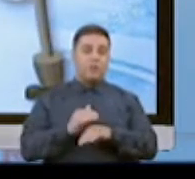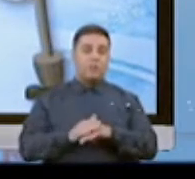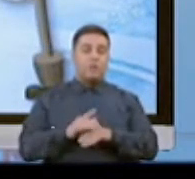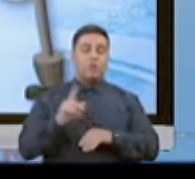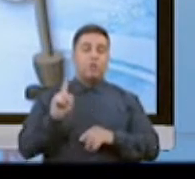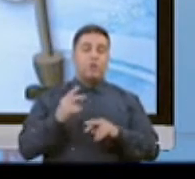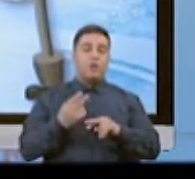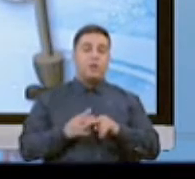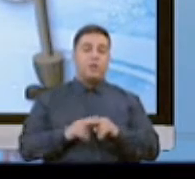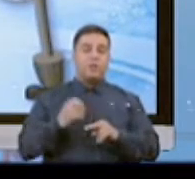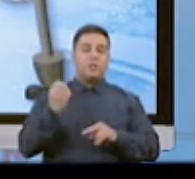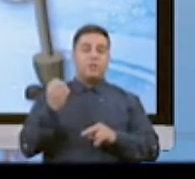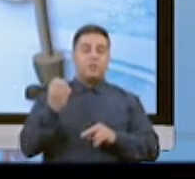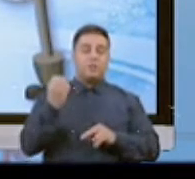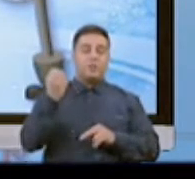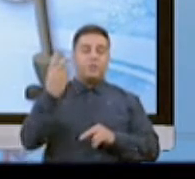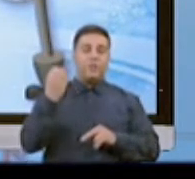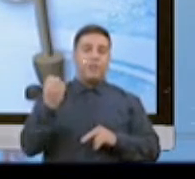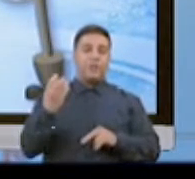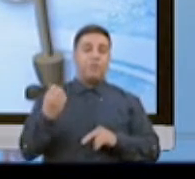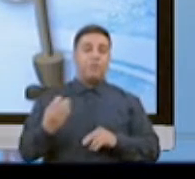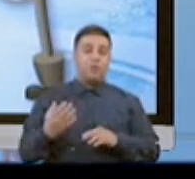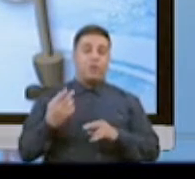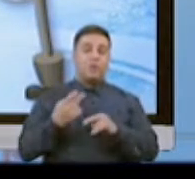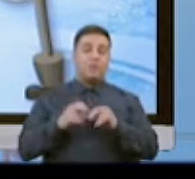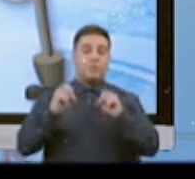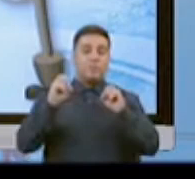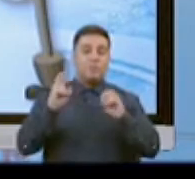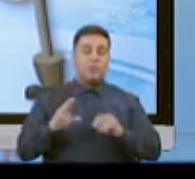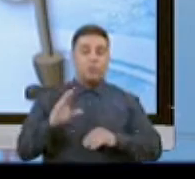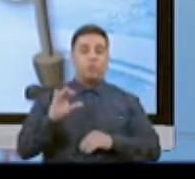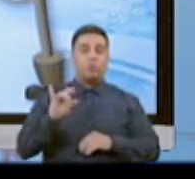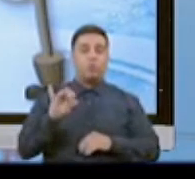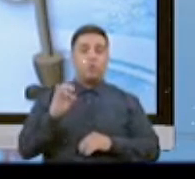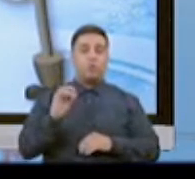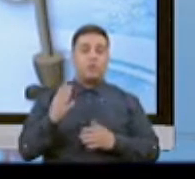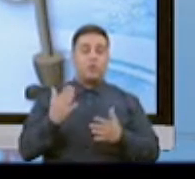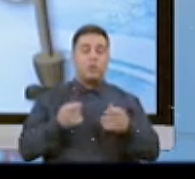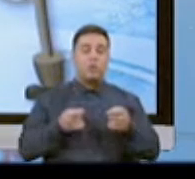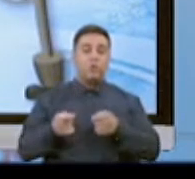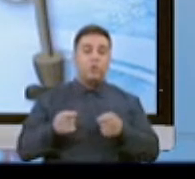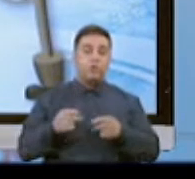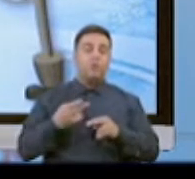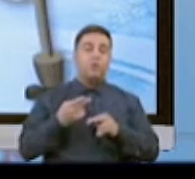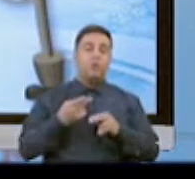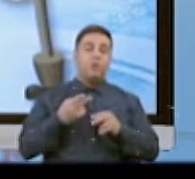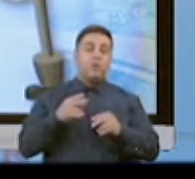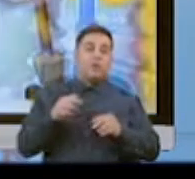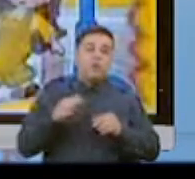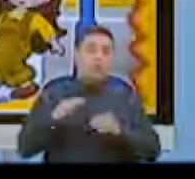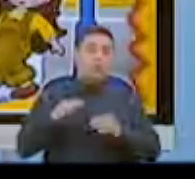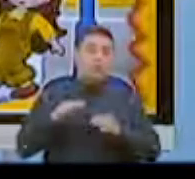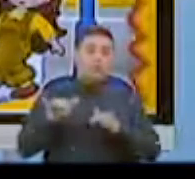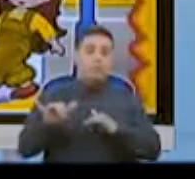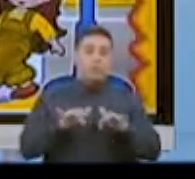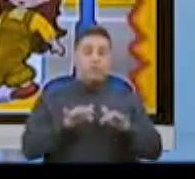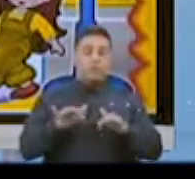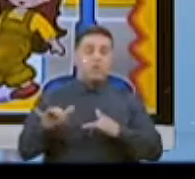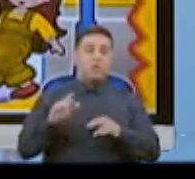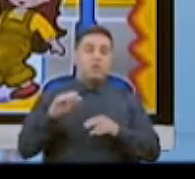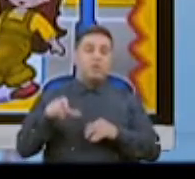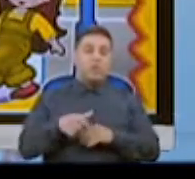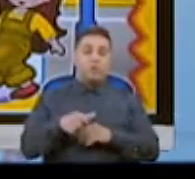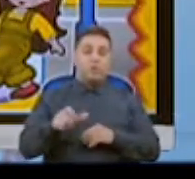такое светофор? Светофор – это специальное устройство, которое регулирует движение на дорогах. Вы,